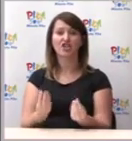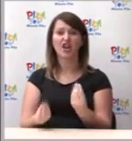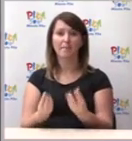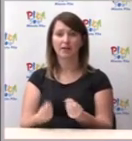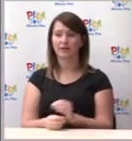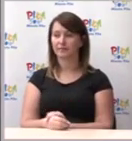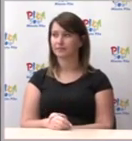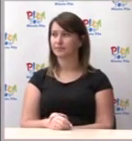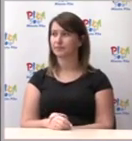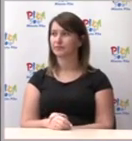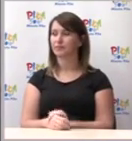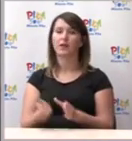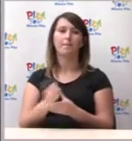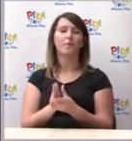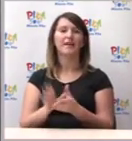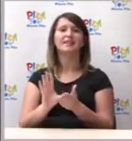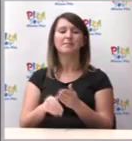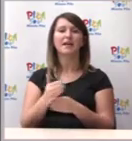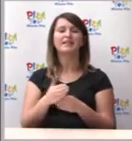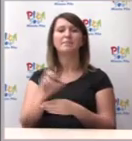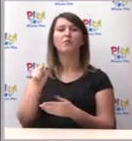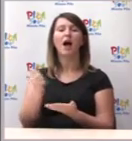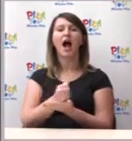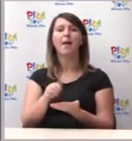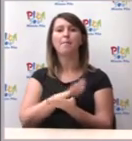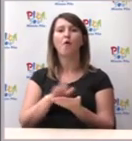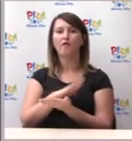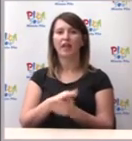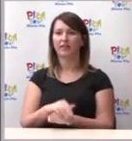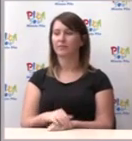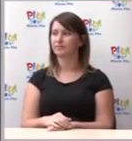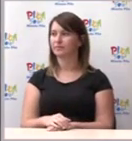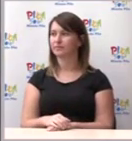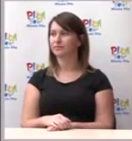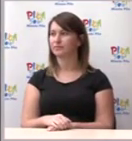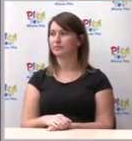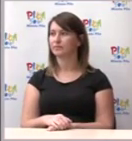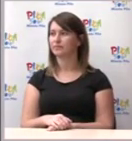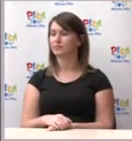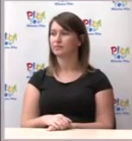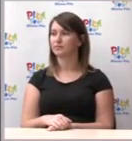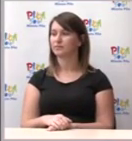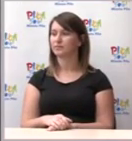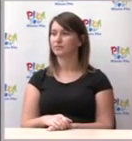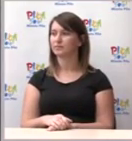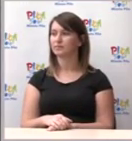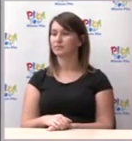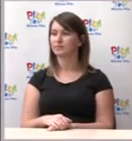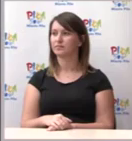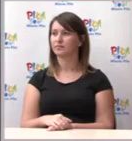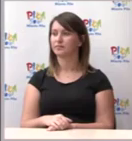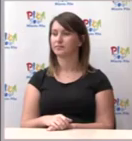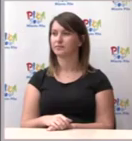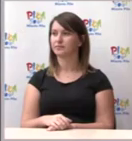Bohaterów Stalingradu. My z kolei obiekt byłej szkoły podstawowej numer chyba 12 przy ulicy